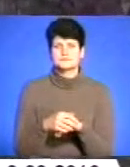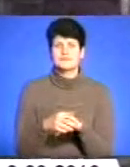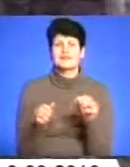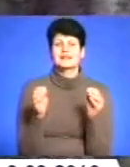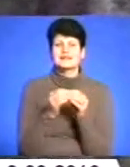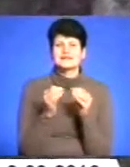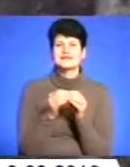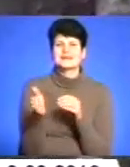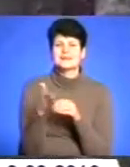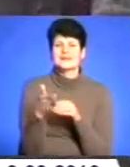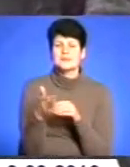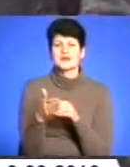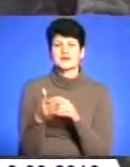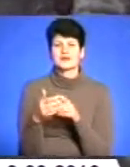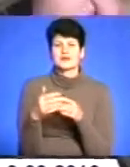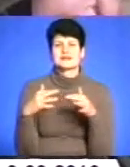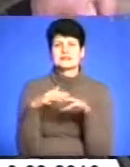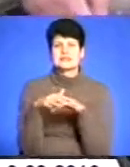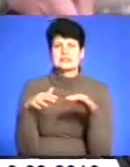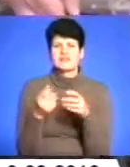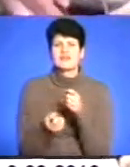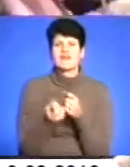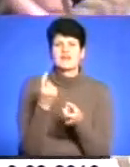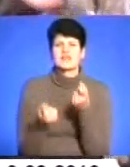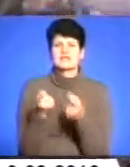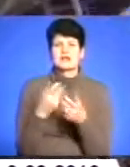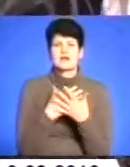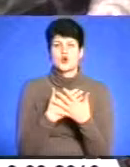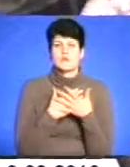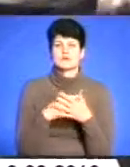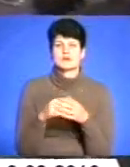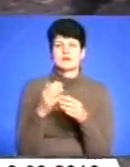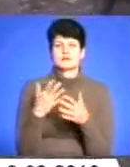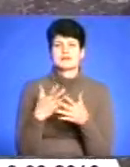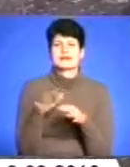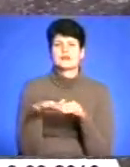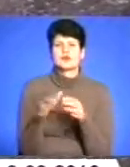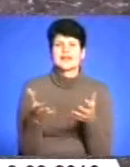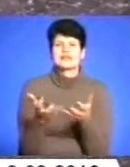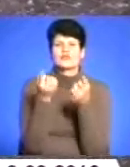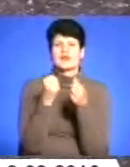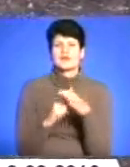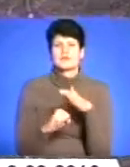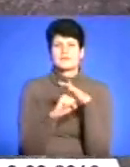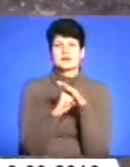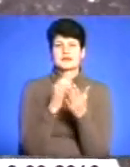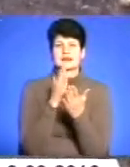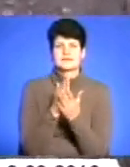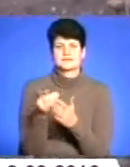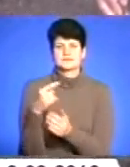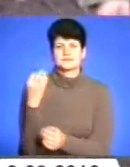Десятки рибин, риболовні сітки виявили правоохоронці та громадські активісти на території рятувальної бази, розташованої на Тернопільському